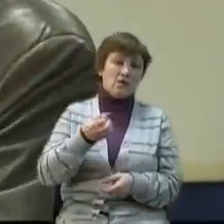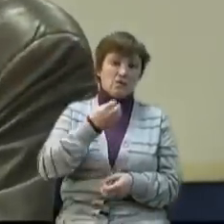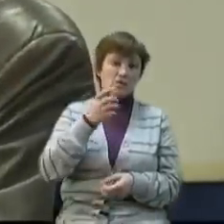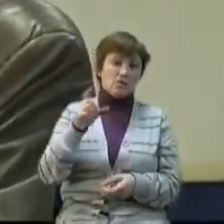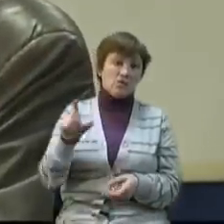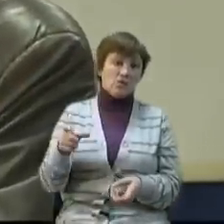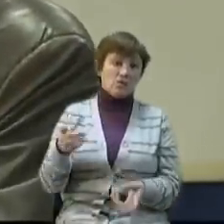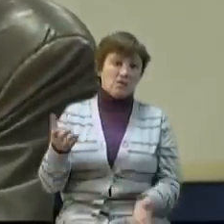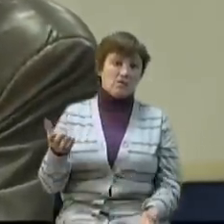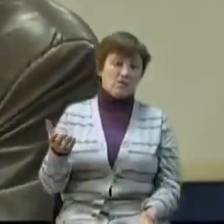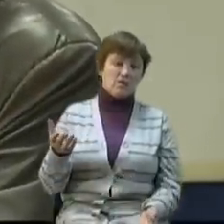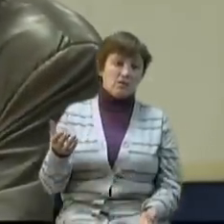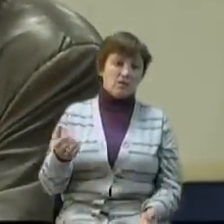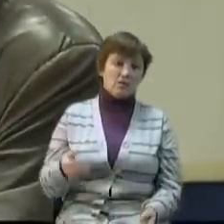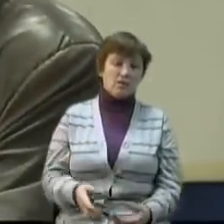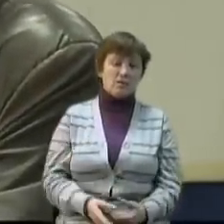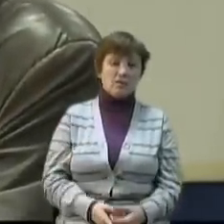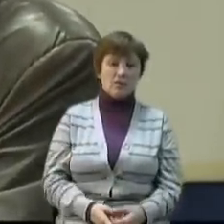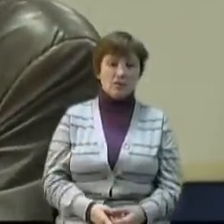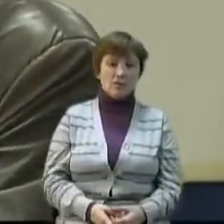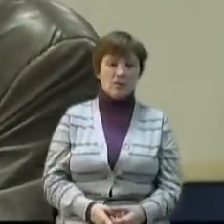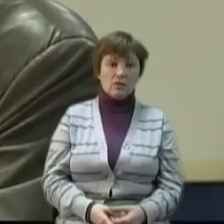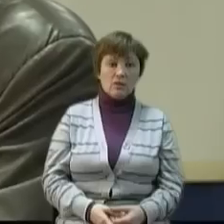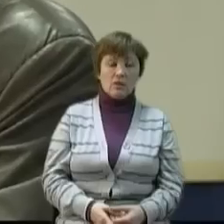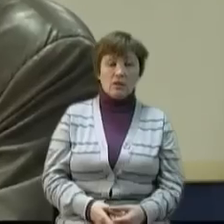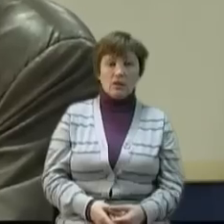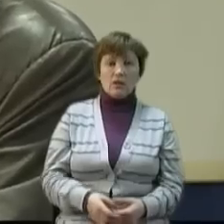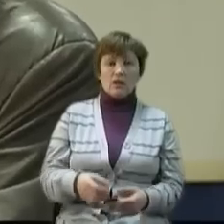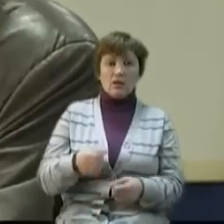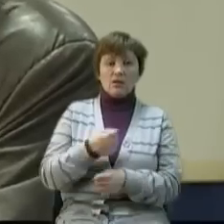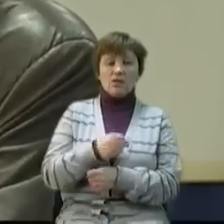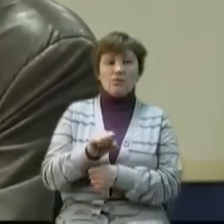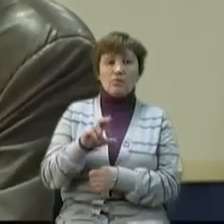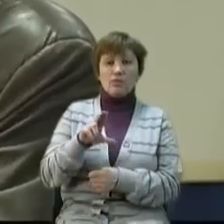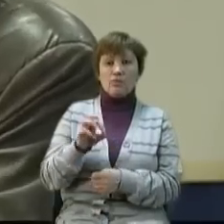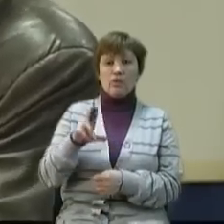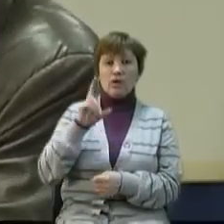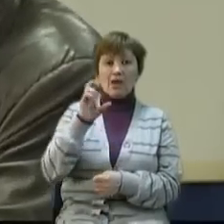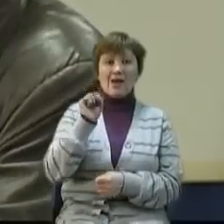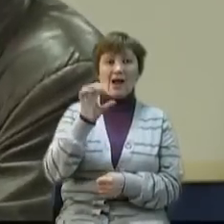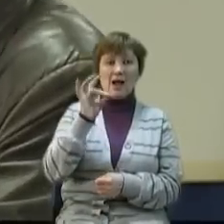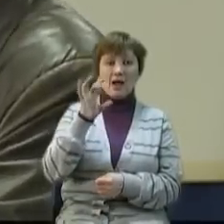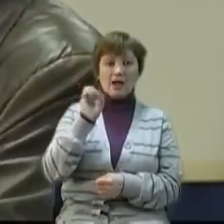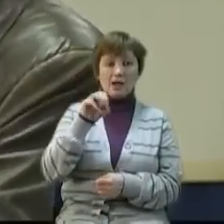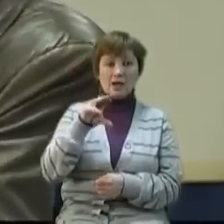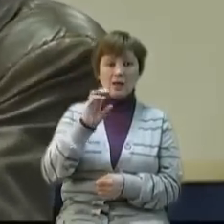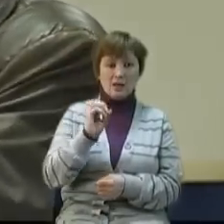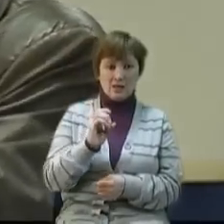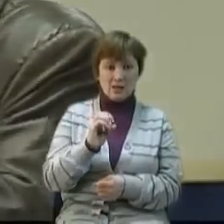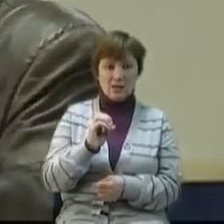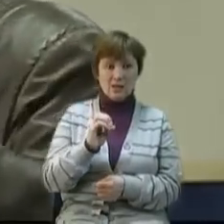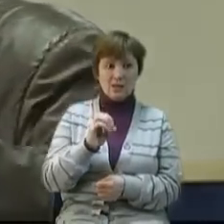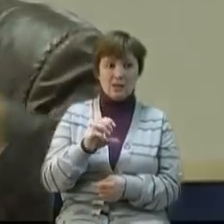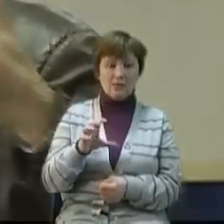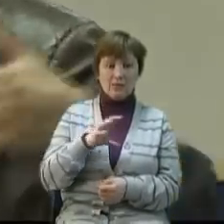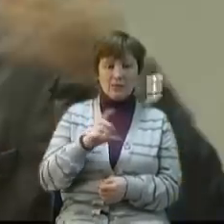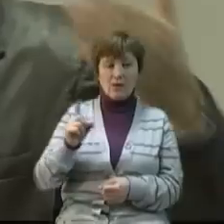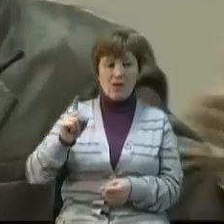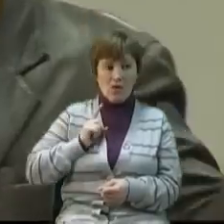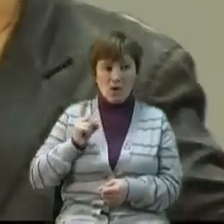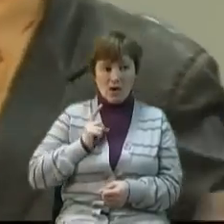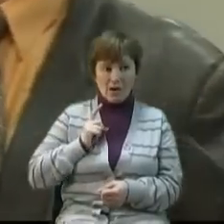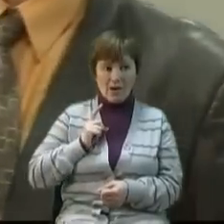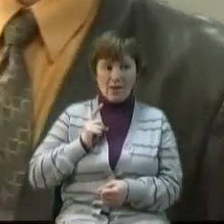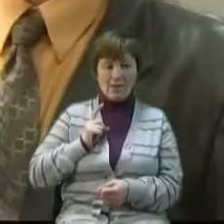парень, Дуйнов Александр, чемпион Московской области по карате, и тоже связался с этими людьми, и тоже